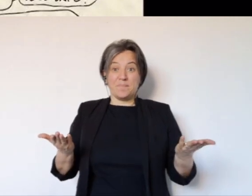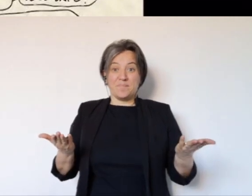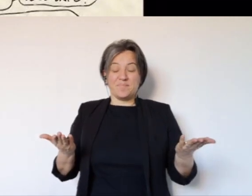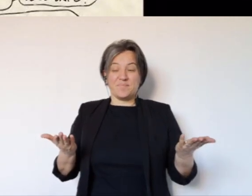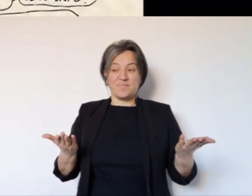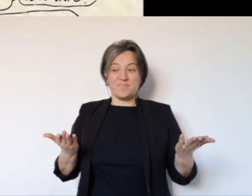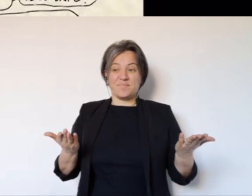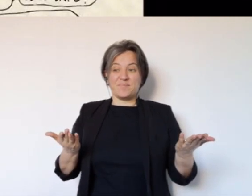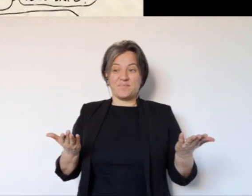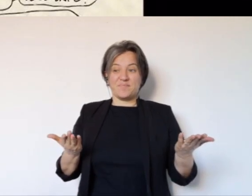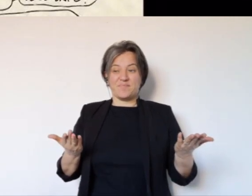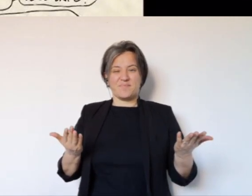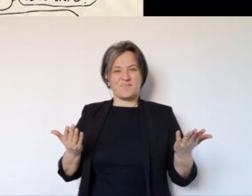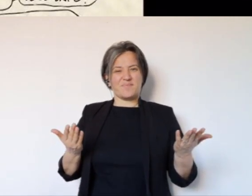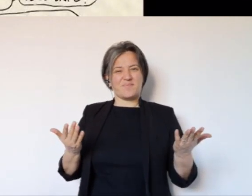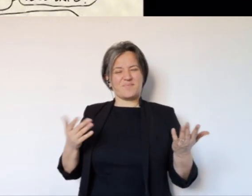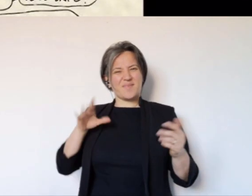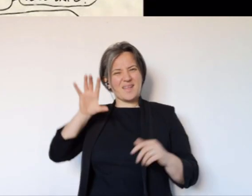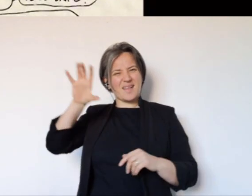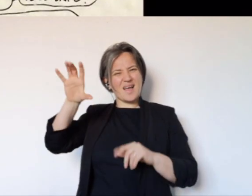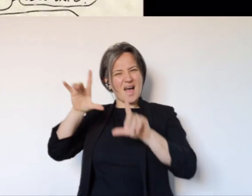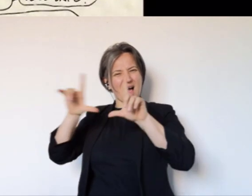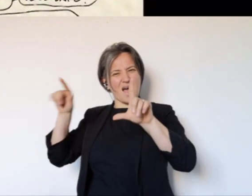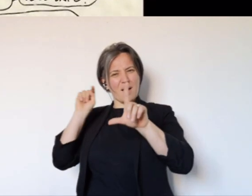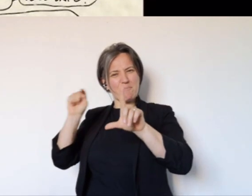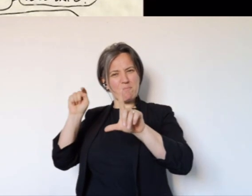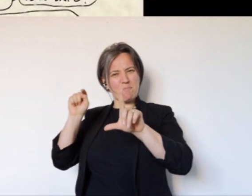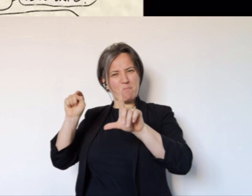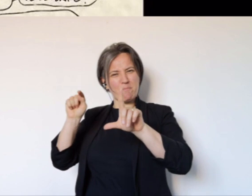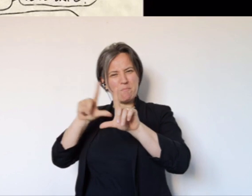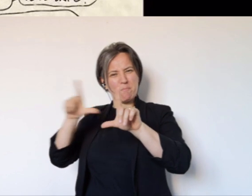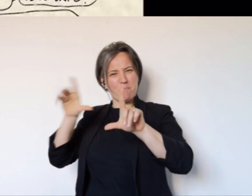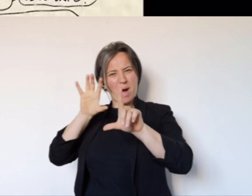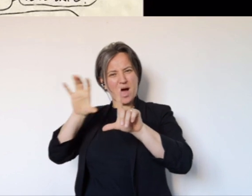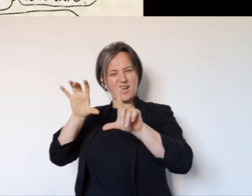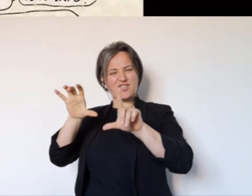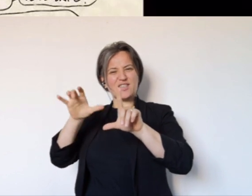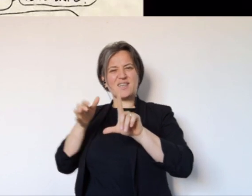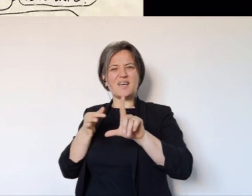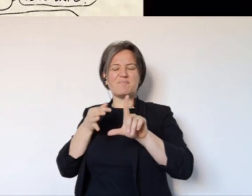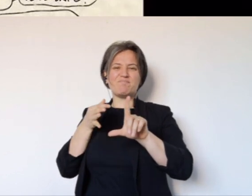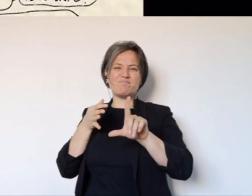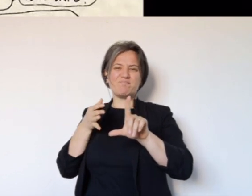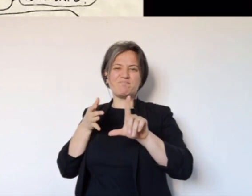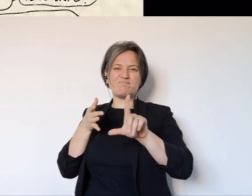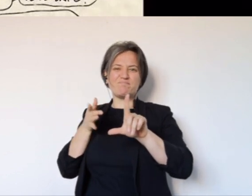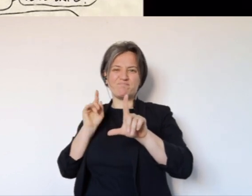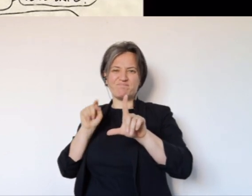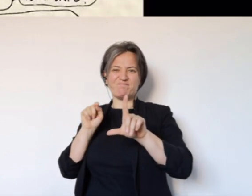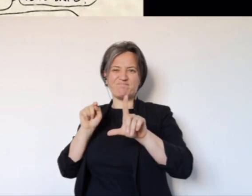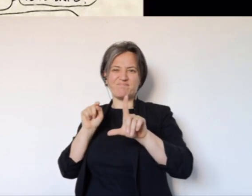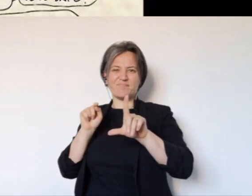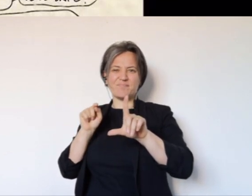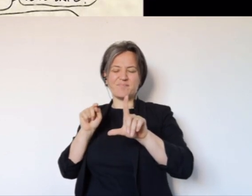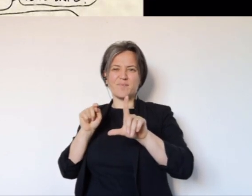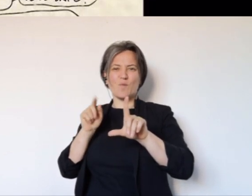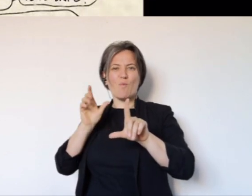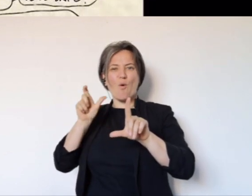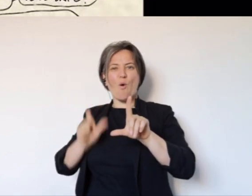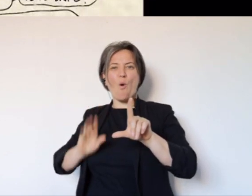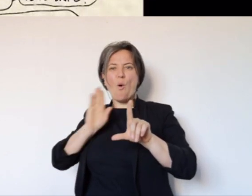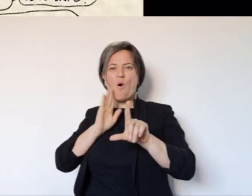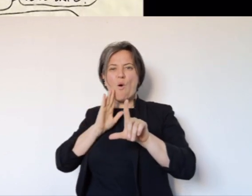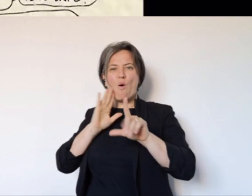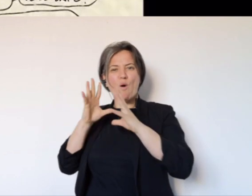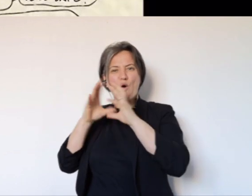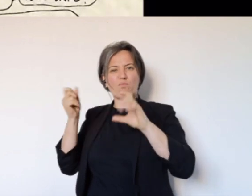Questa cosa è... Allora, intanto la vignetta si riferisce alla scuola. Questa vignetta è fatta da